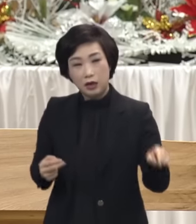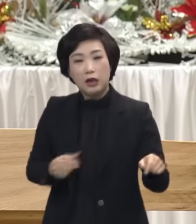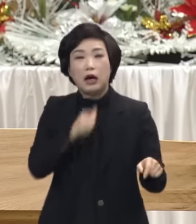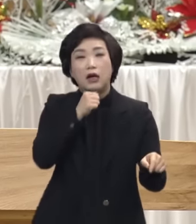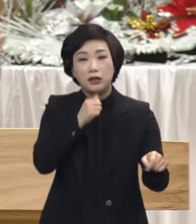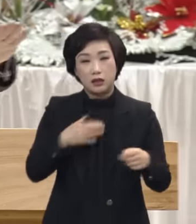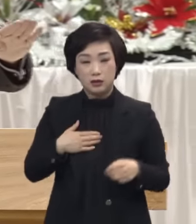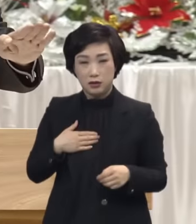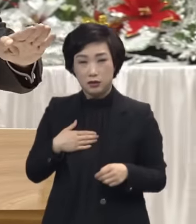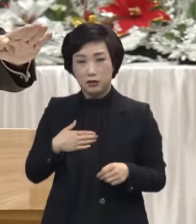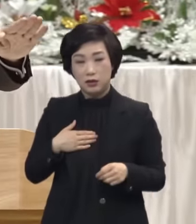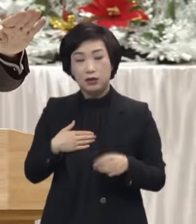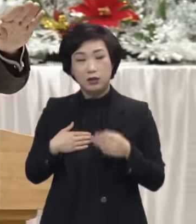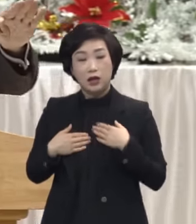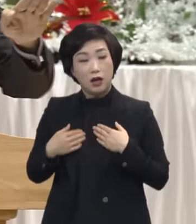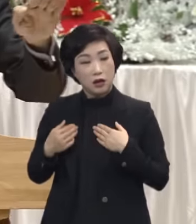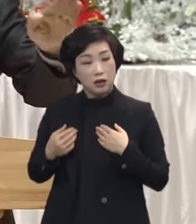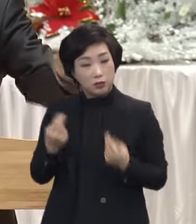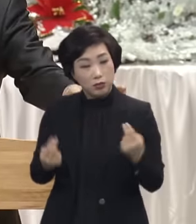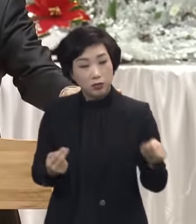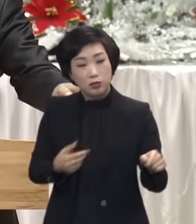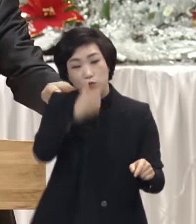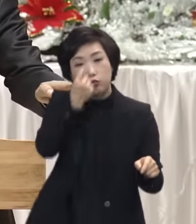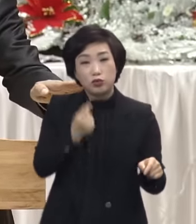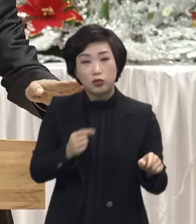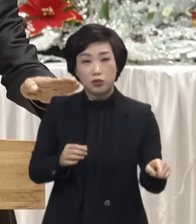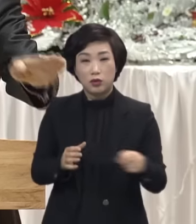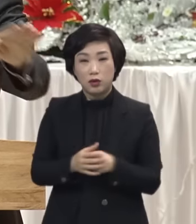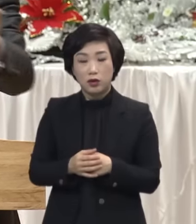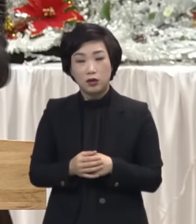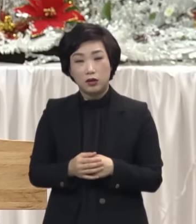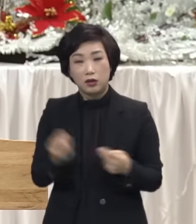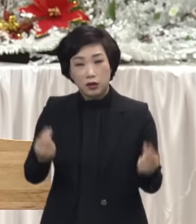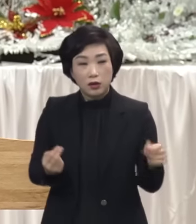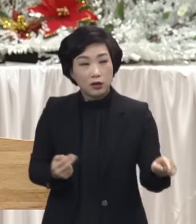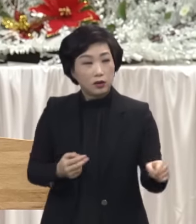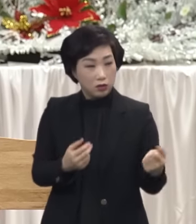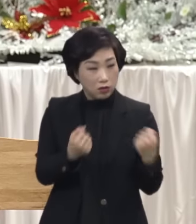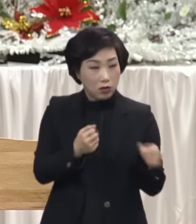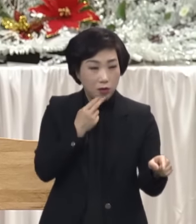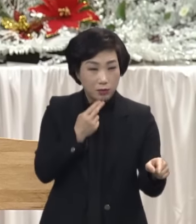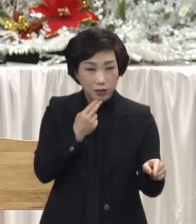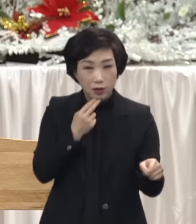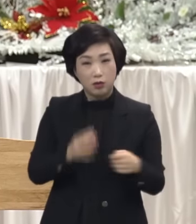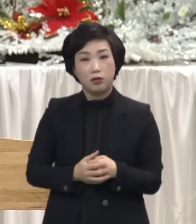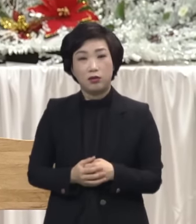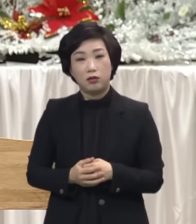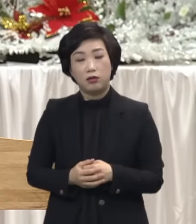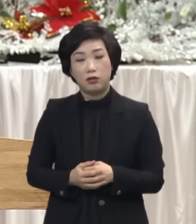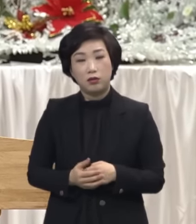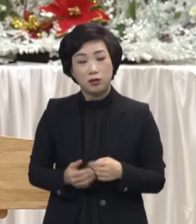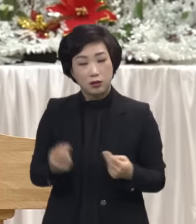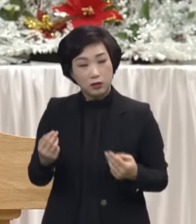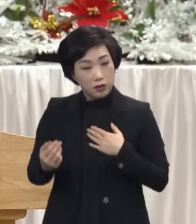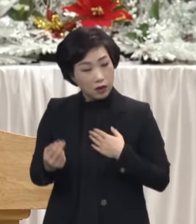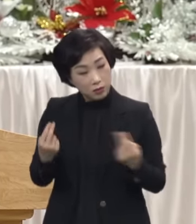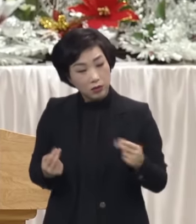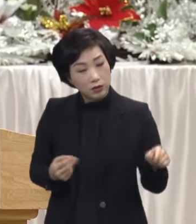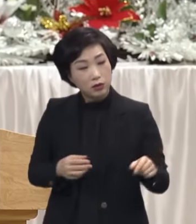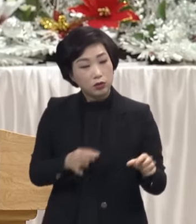사람, 나보다 부족한 사람, 나보다 건강하지 못한 사람, 나보다